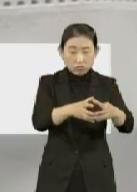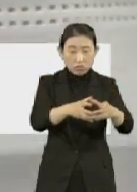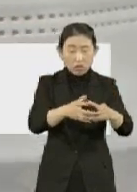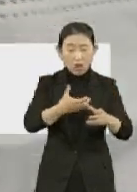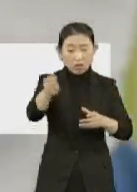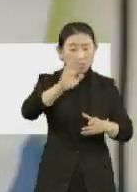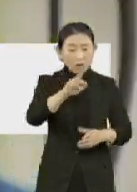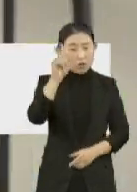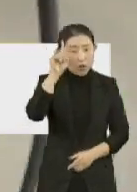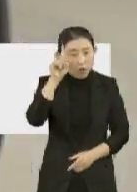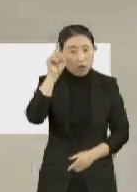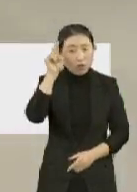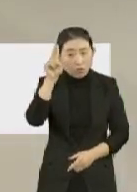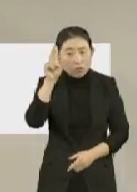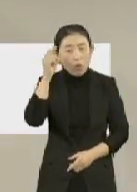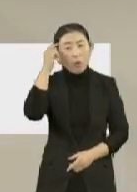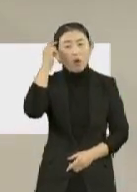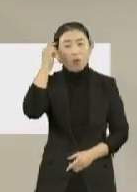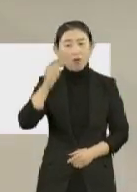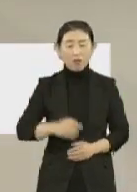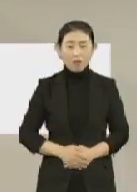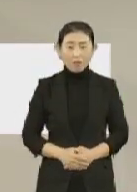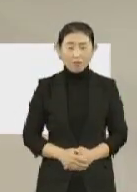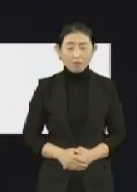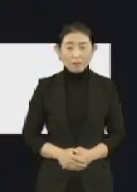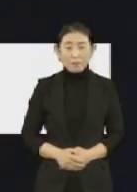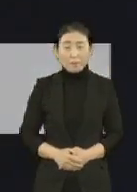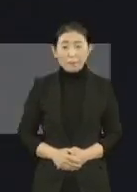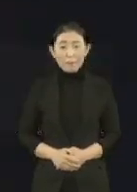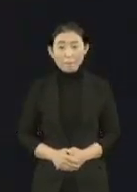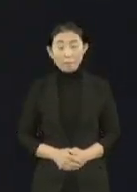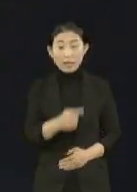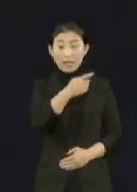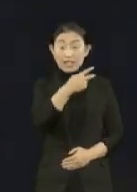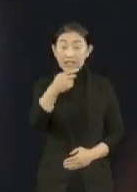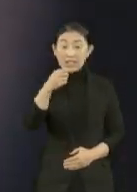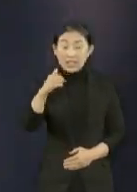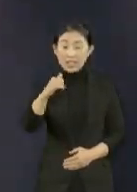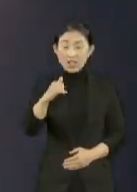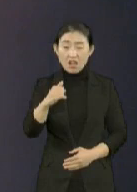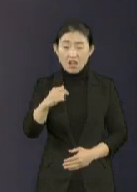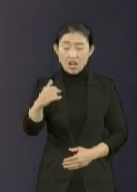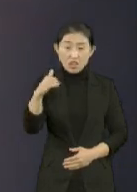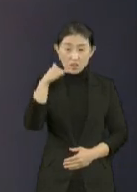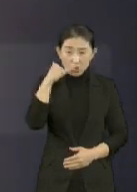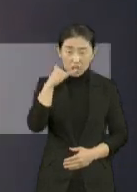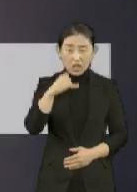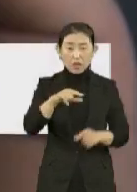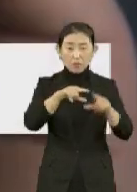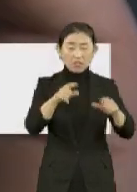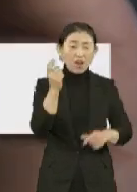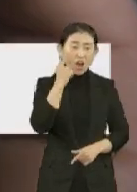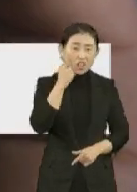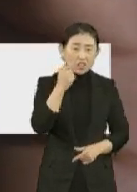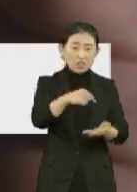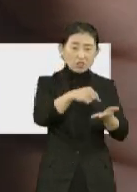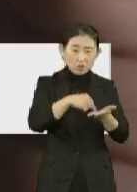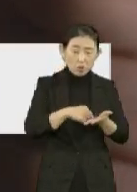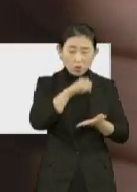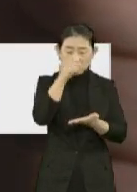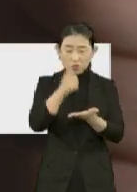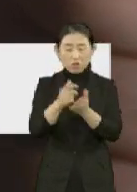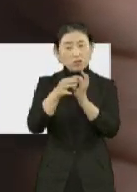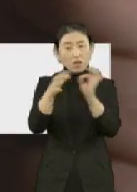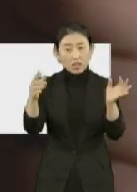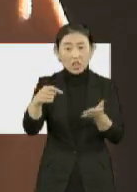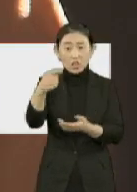안 가져가고 오늘도 안 가져가고. 112 신고 중 허위 신고와 단순 민원 신고 등 범죄와